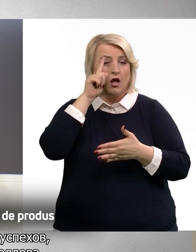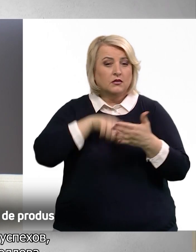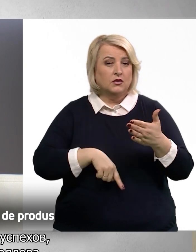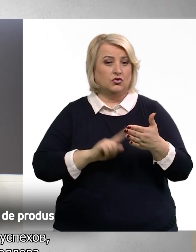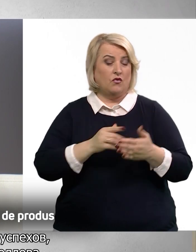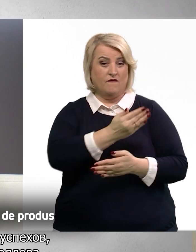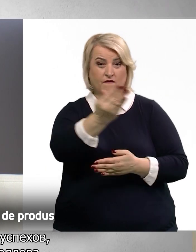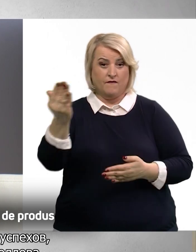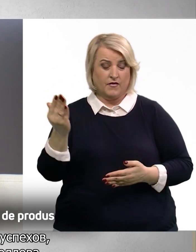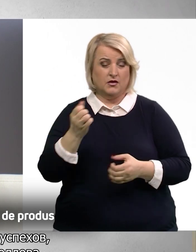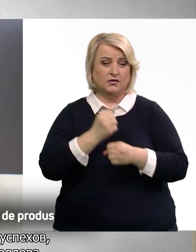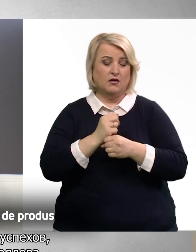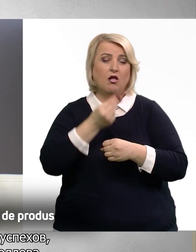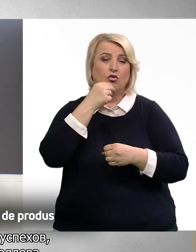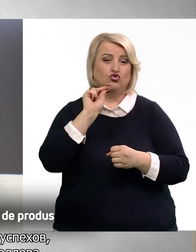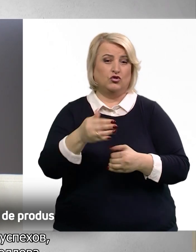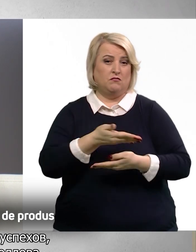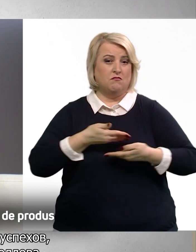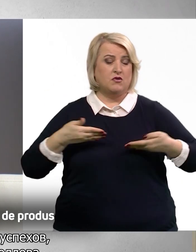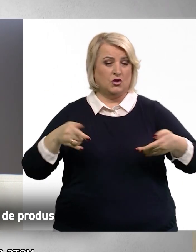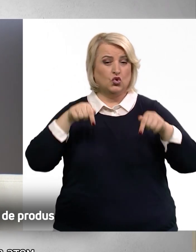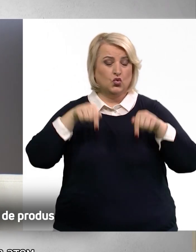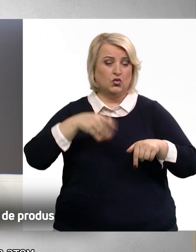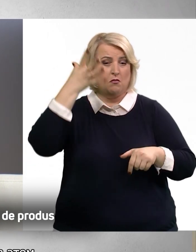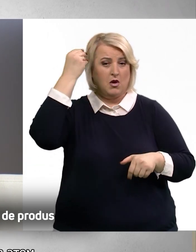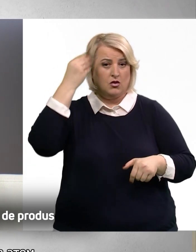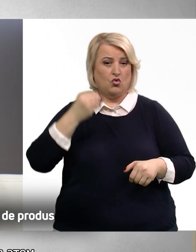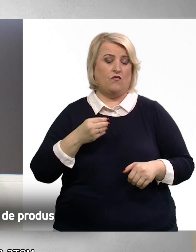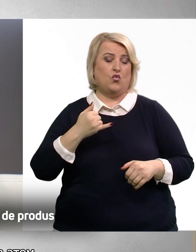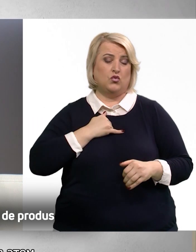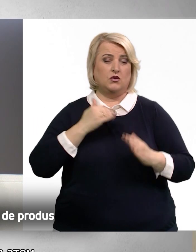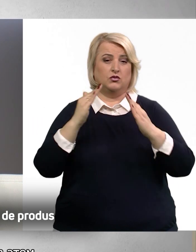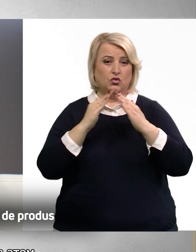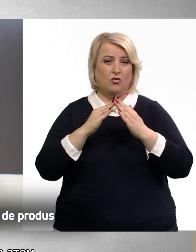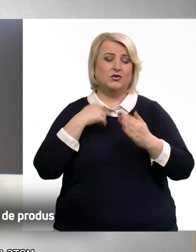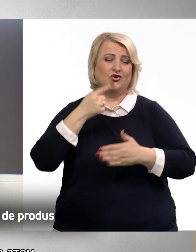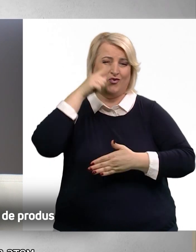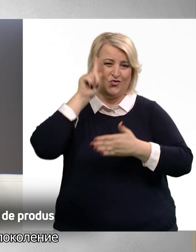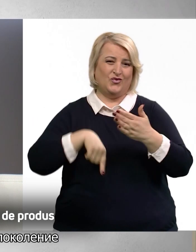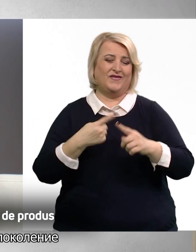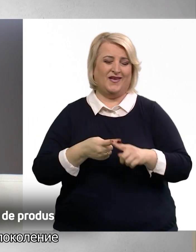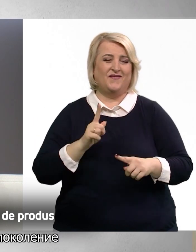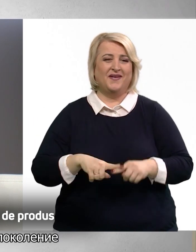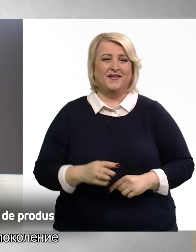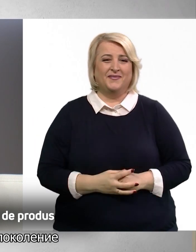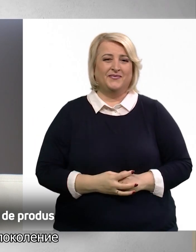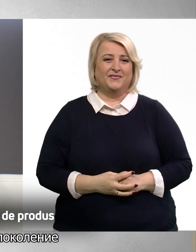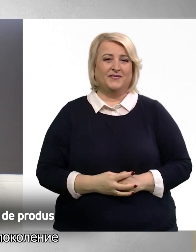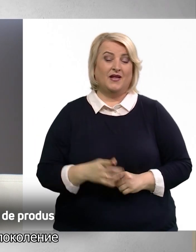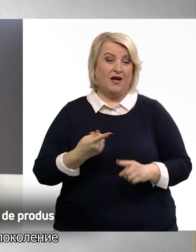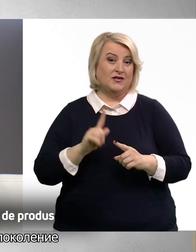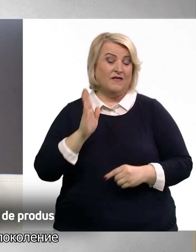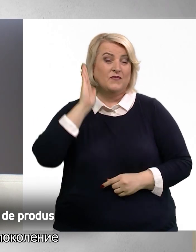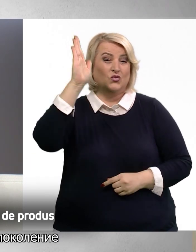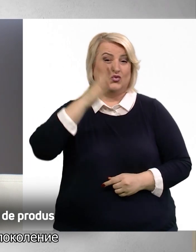face lucruri mai bune ca noi aici în Republica Moldova, aici la noi acasă, și eu sunt sigur de acest lucru. Ei sunt viitorul